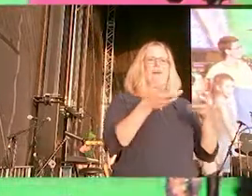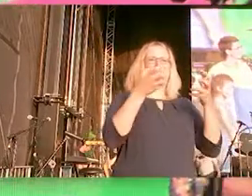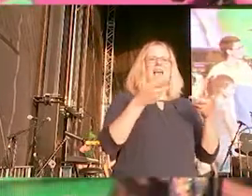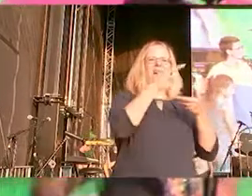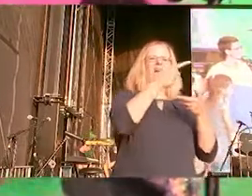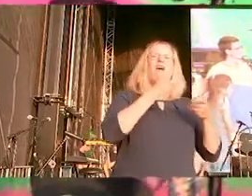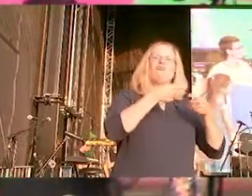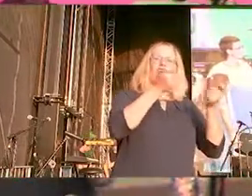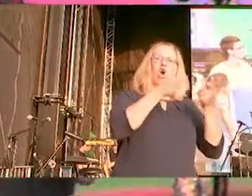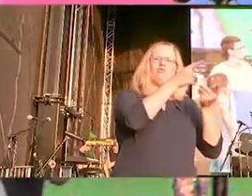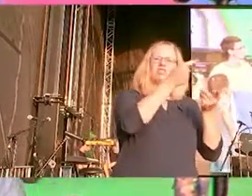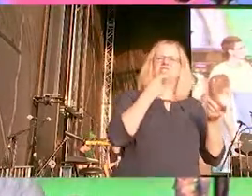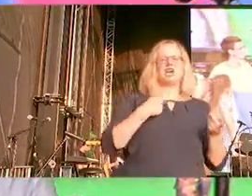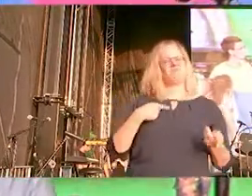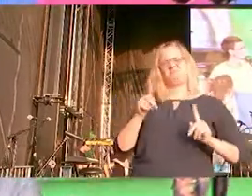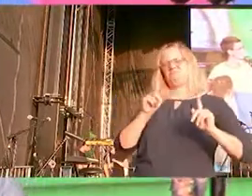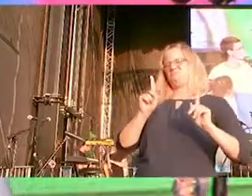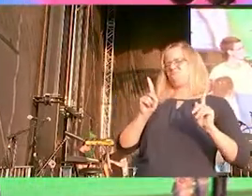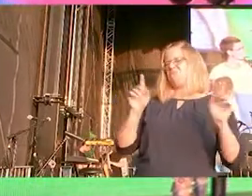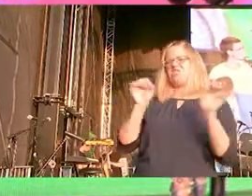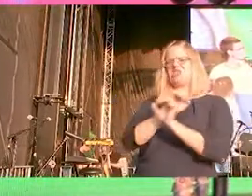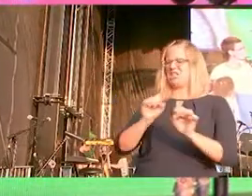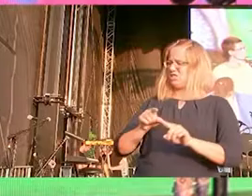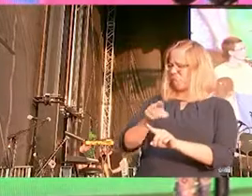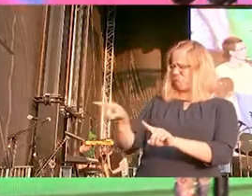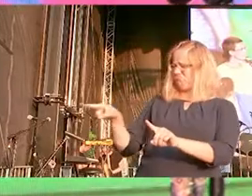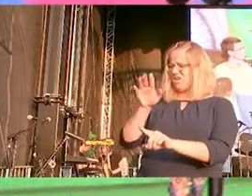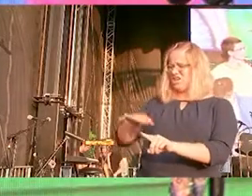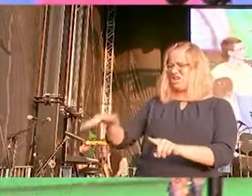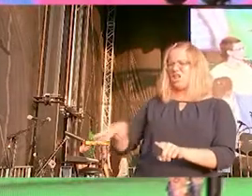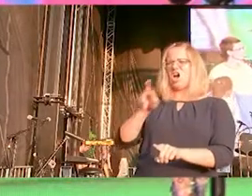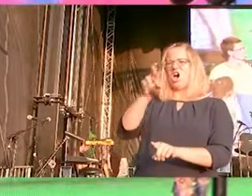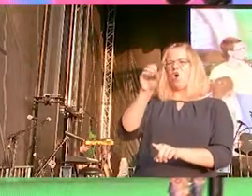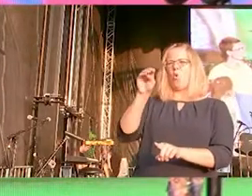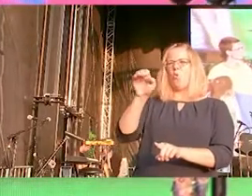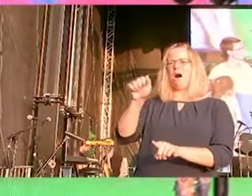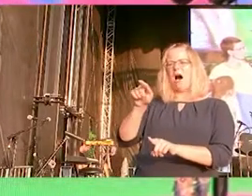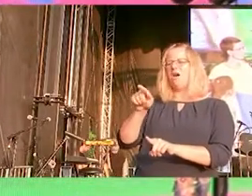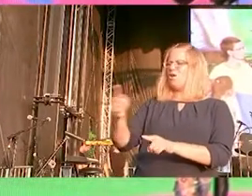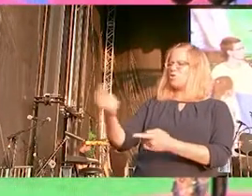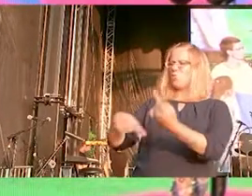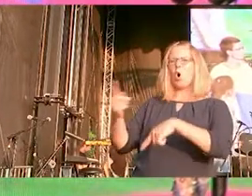quergestellt. Hat sie gesagt, das sind Roma-Kinder, die kommen hier zu betteln.